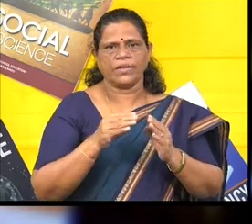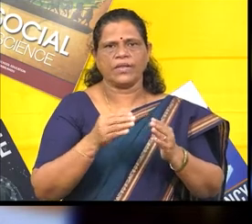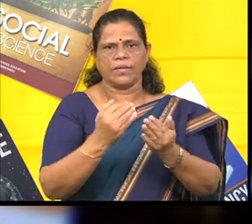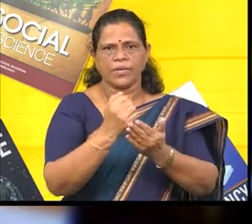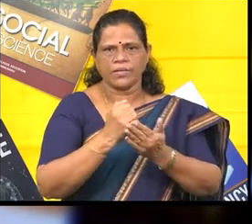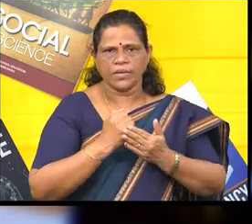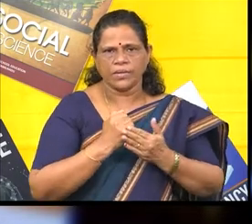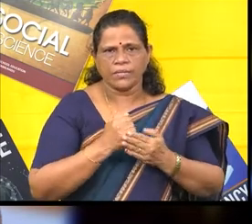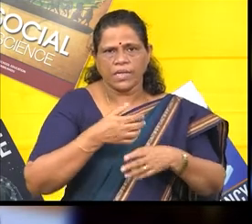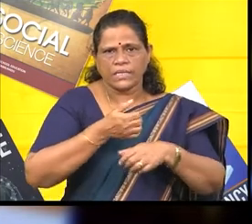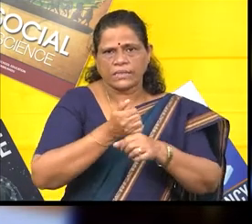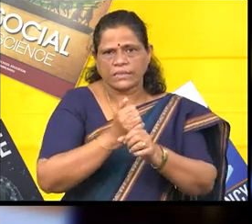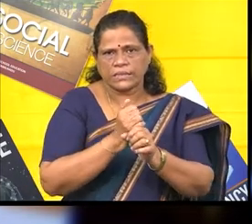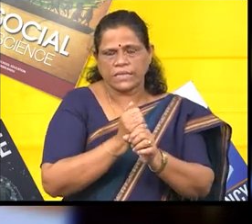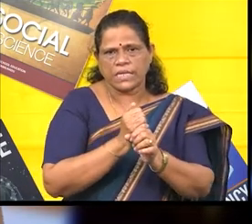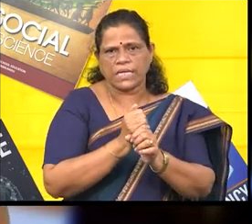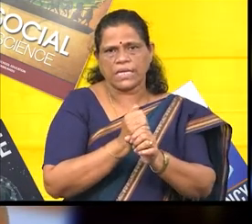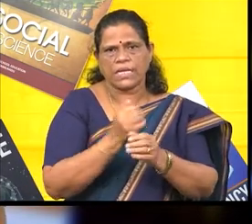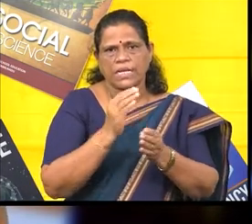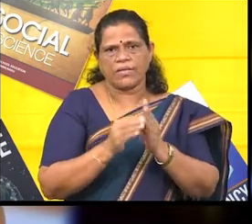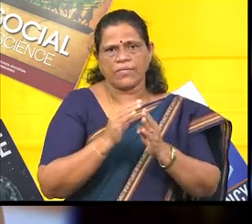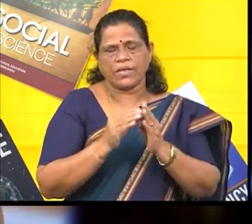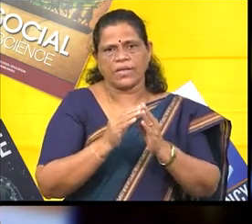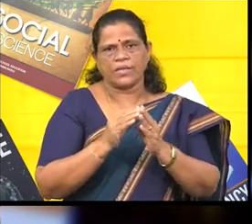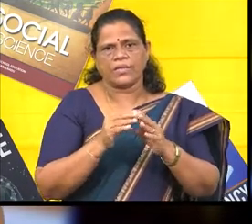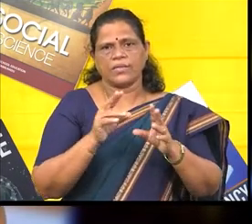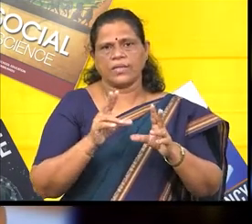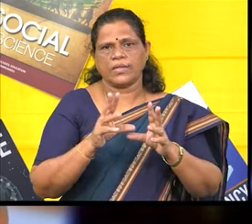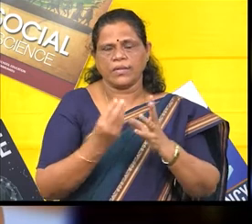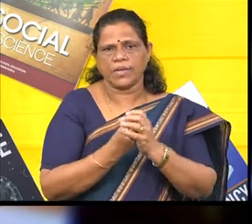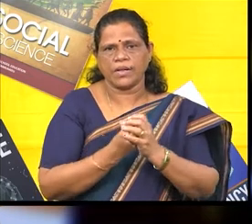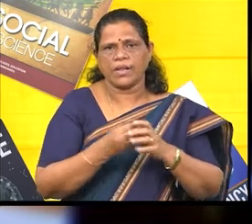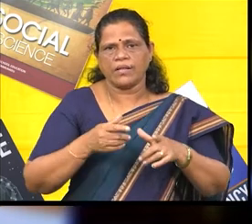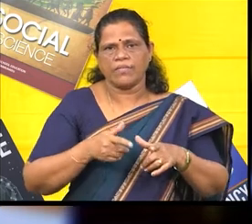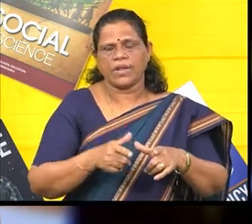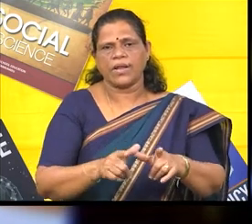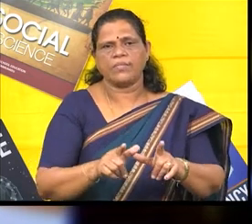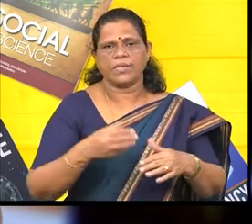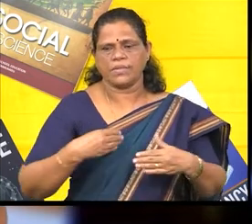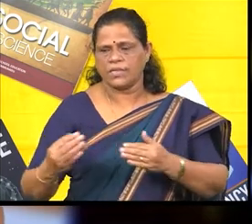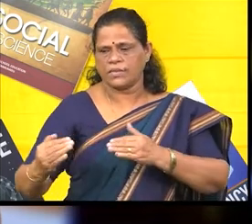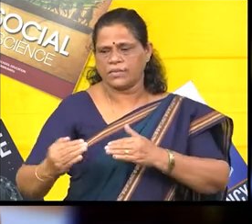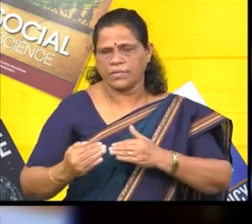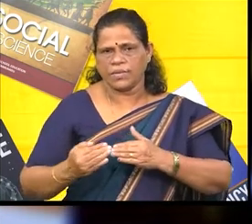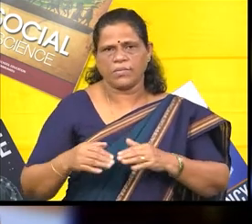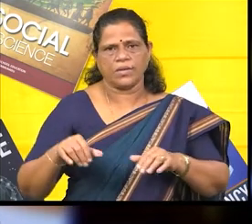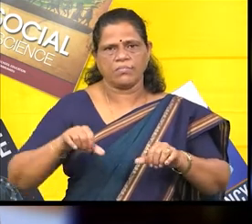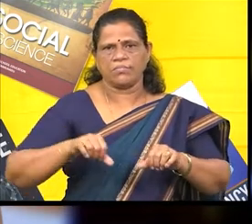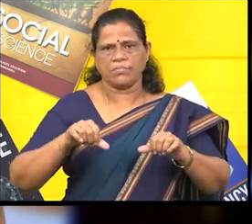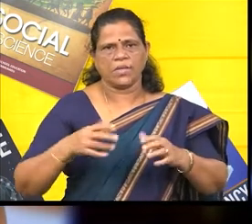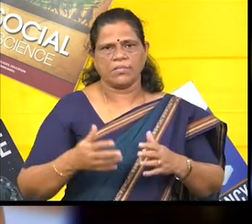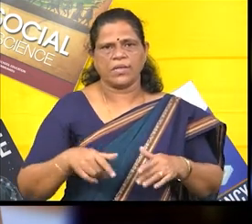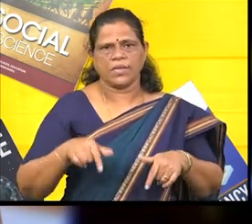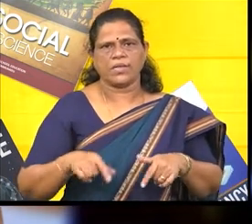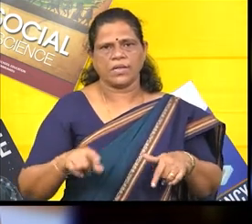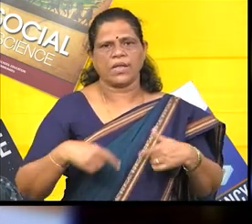பொறுத்தவரை செயற்கை வேதி சேர்மங்கள் இல்லாத வேளாண்மையும் சமீப காலங்களாக செயல்படுத்த இயலவில்லை.